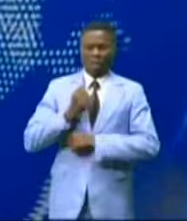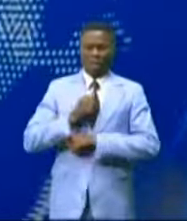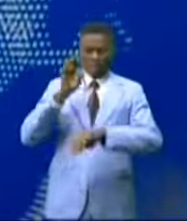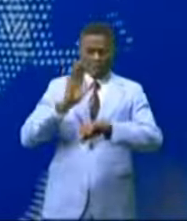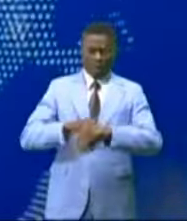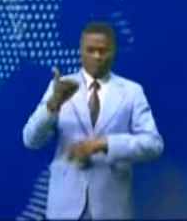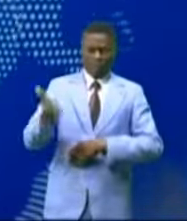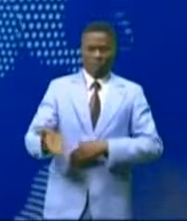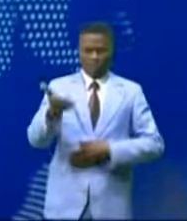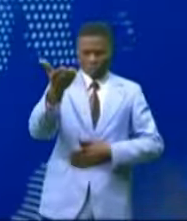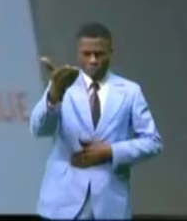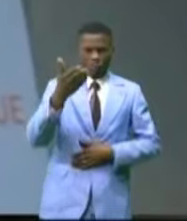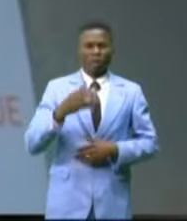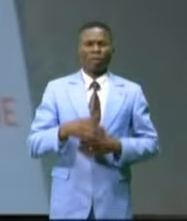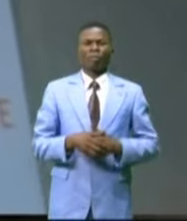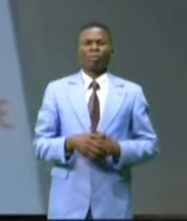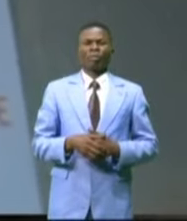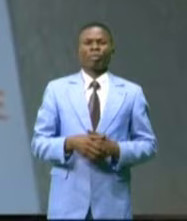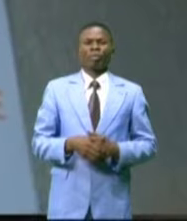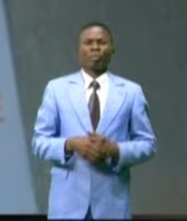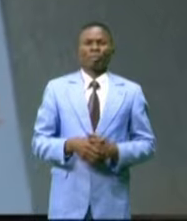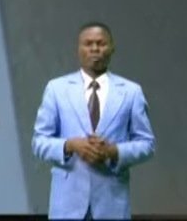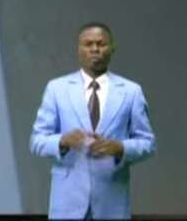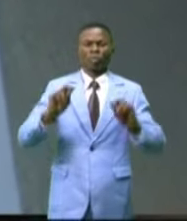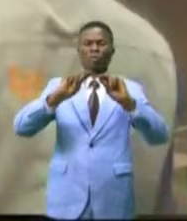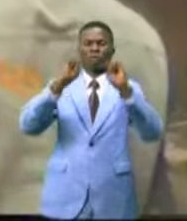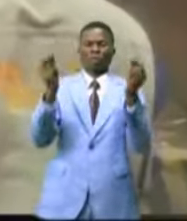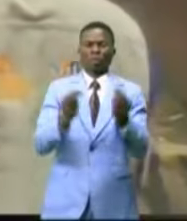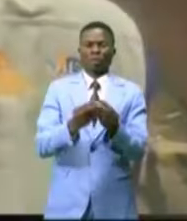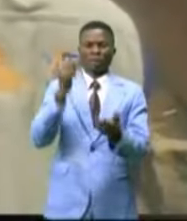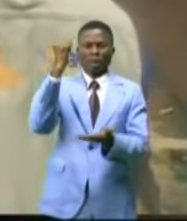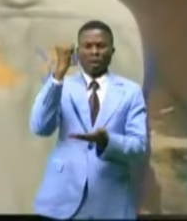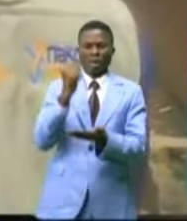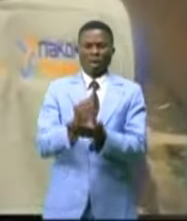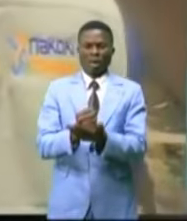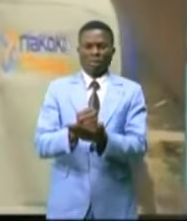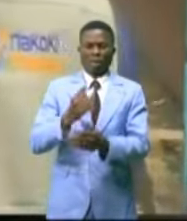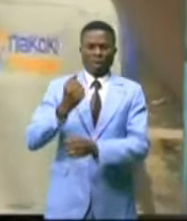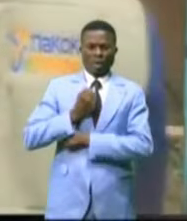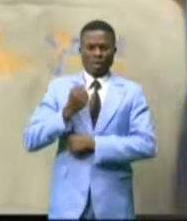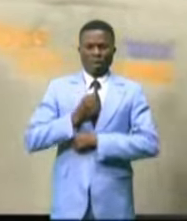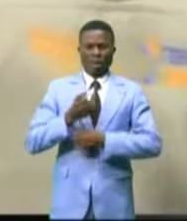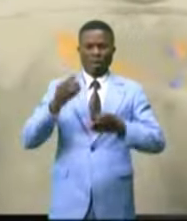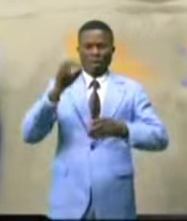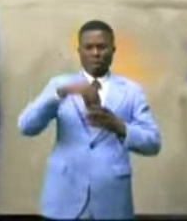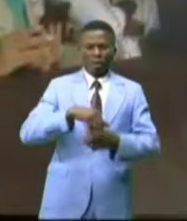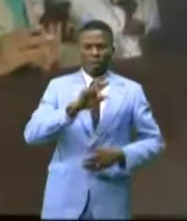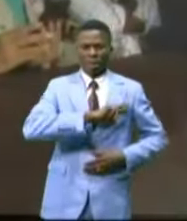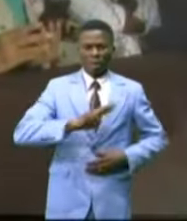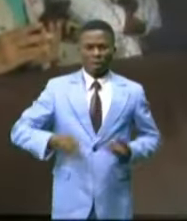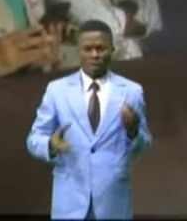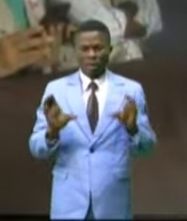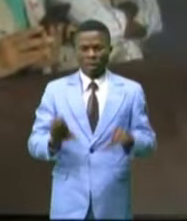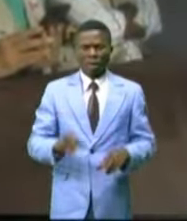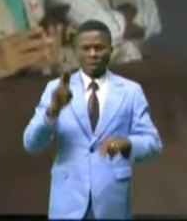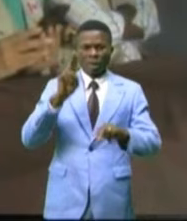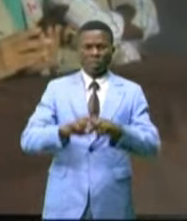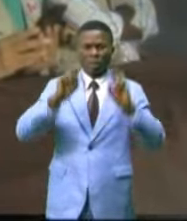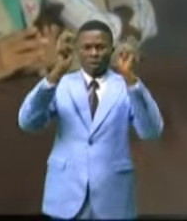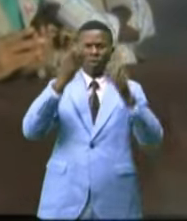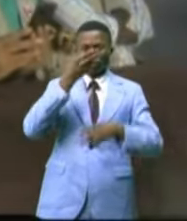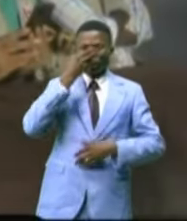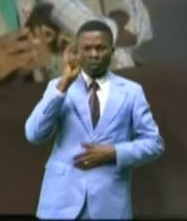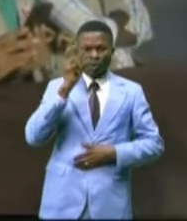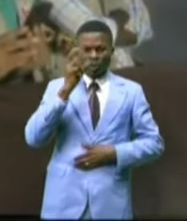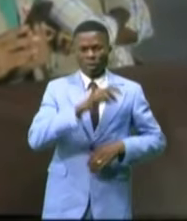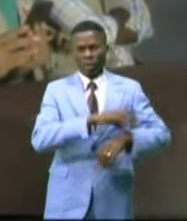partie du pays une délégation de l'ambassade du Canada en RD Congo en ce jour à boukavu et conduite